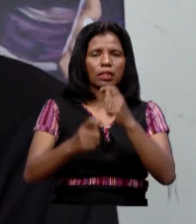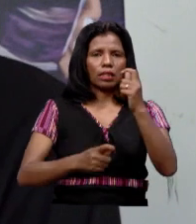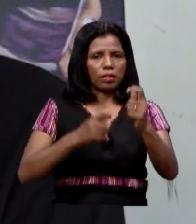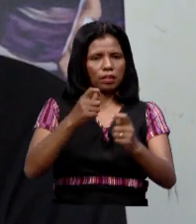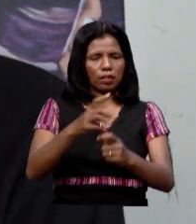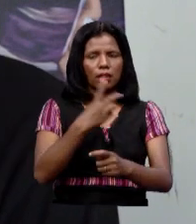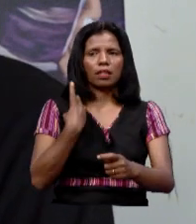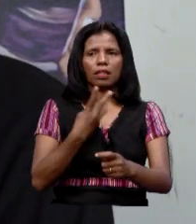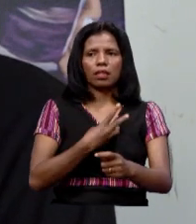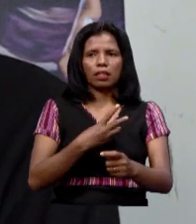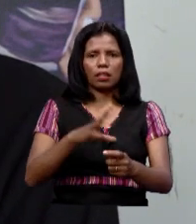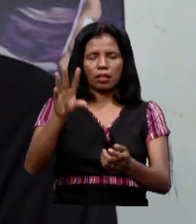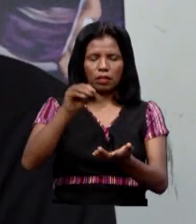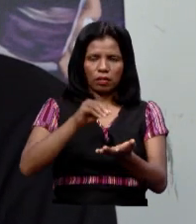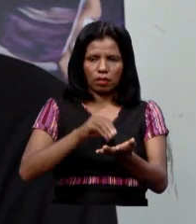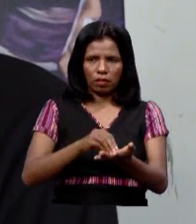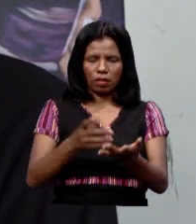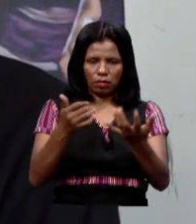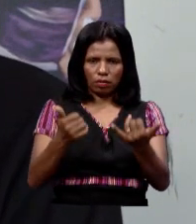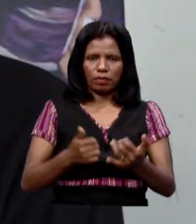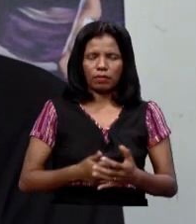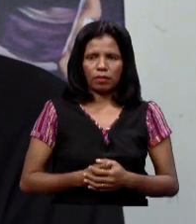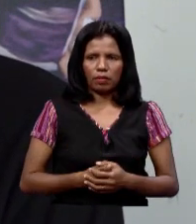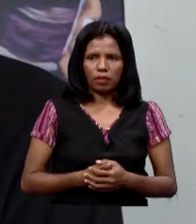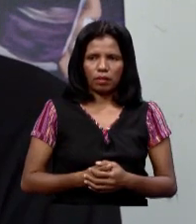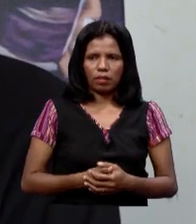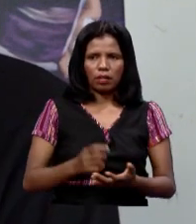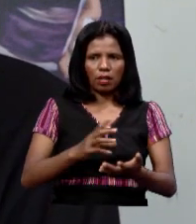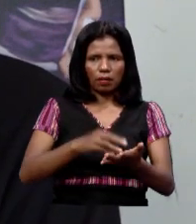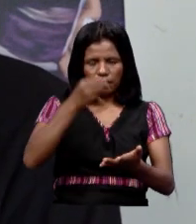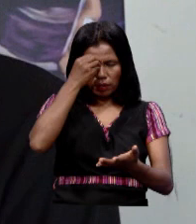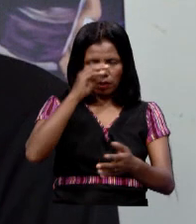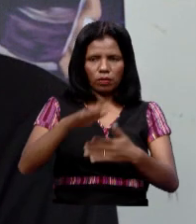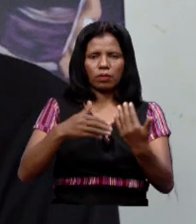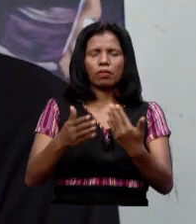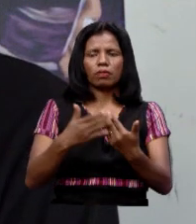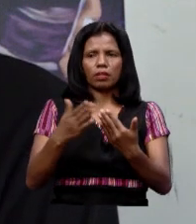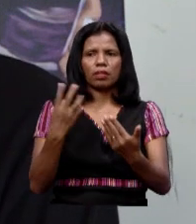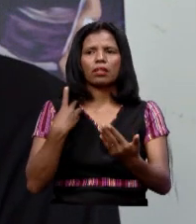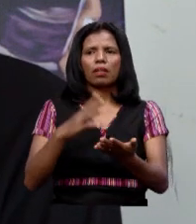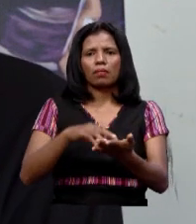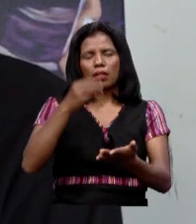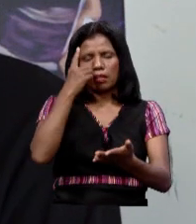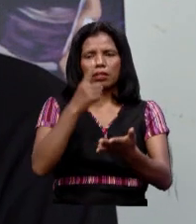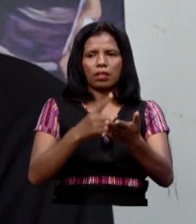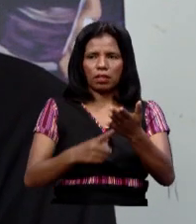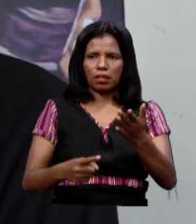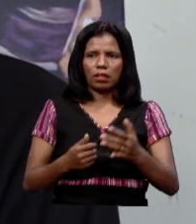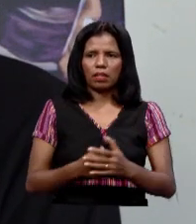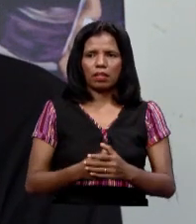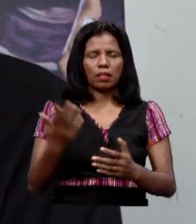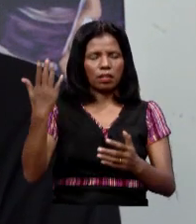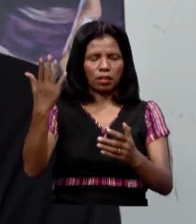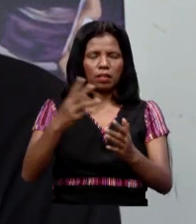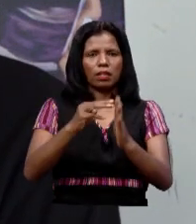tenge update jaman ide agora ne ite tenge aprende buat tu agora ne fasil ite akar ka aprende se ide det ni he media ne ke kumbai